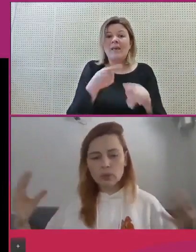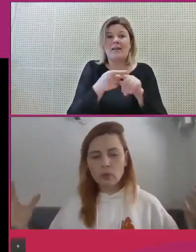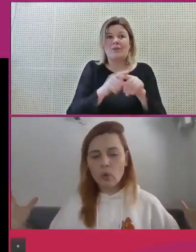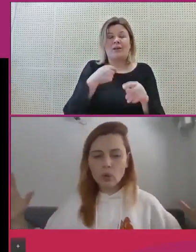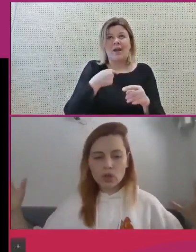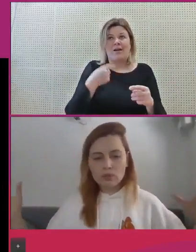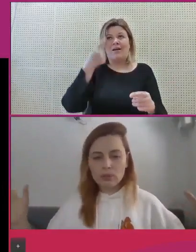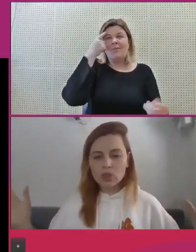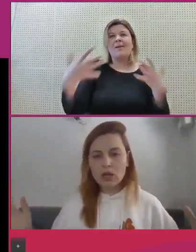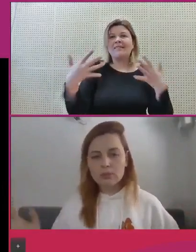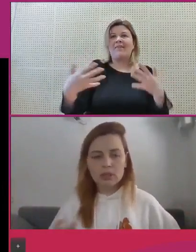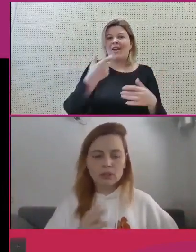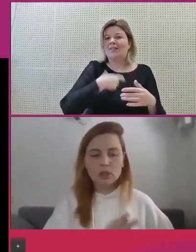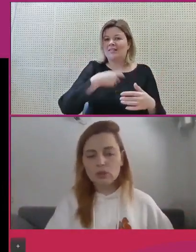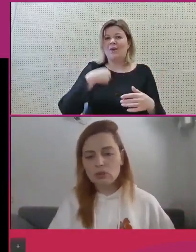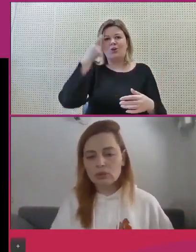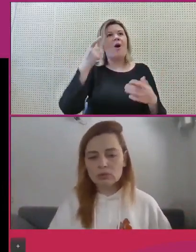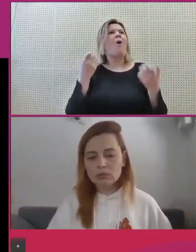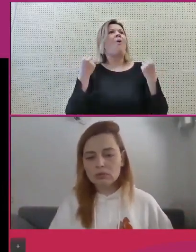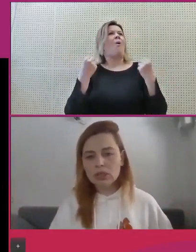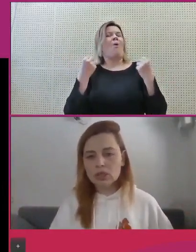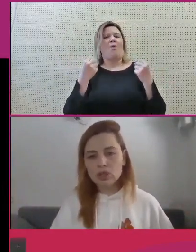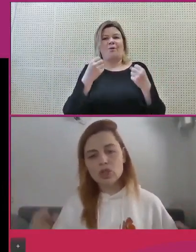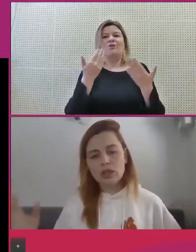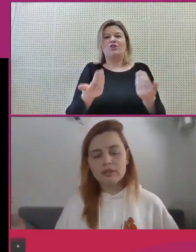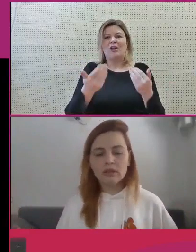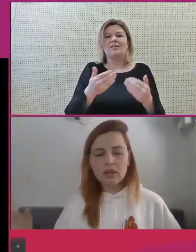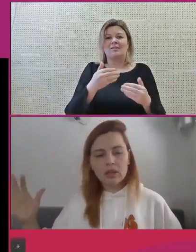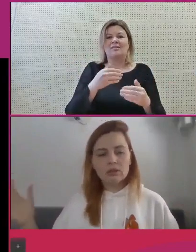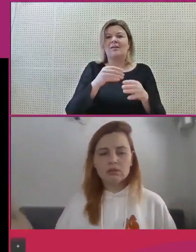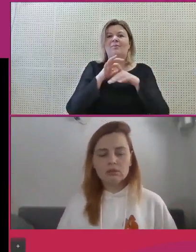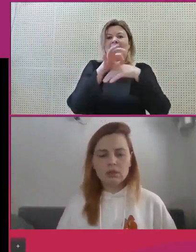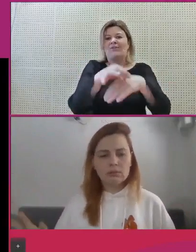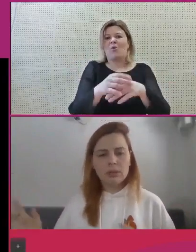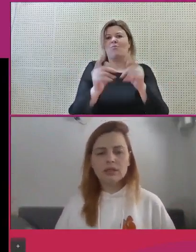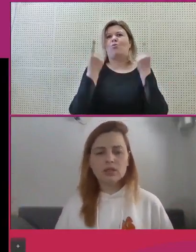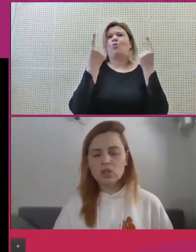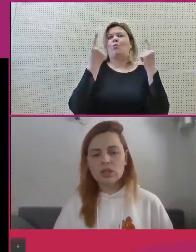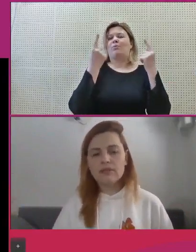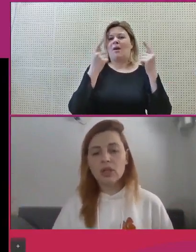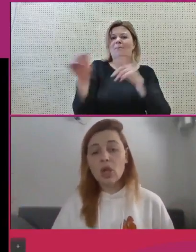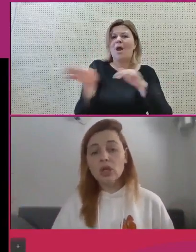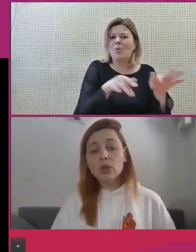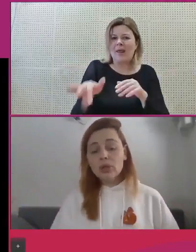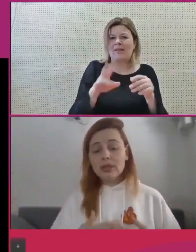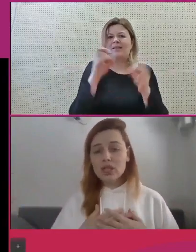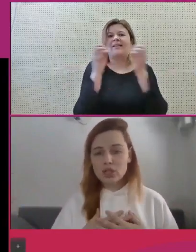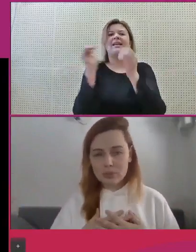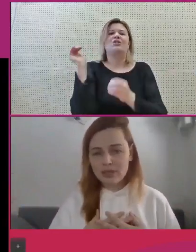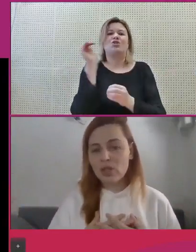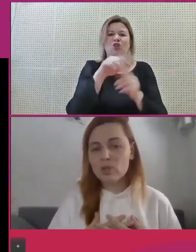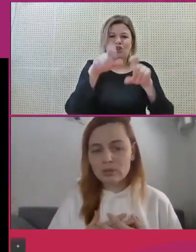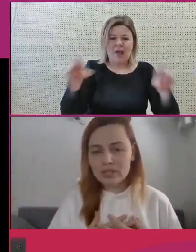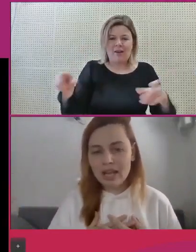такие были, ох, сейчас мы масштабные, там делают вон 10 тысяч человек, там, 5 тысяч человек. Но